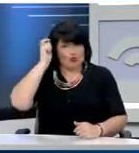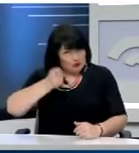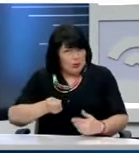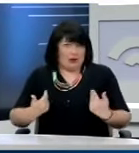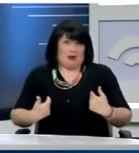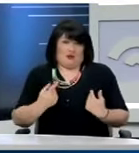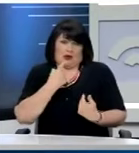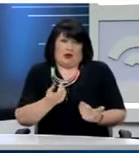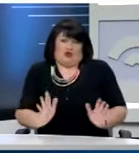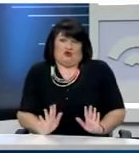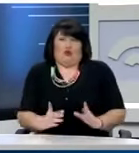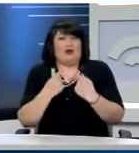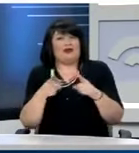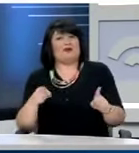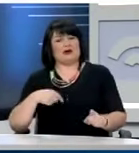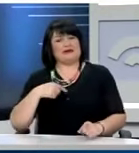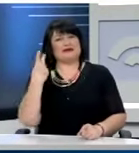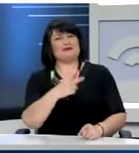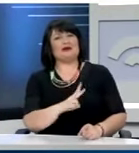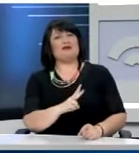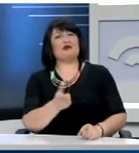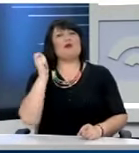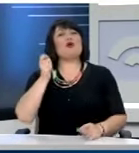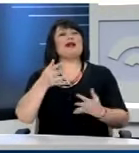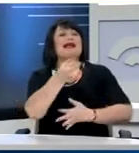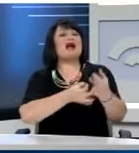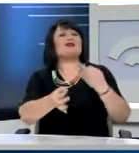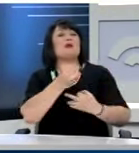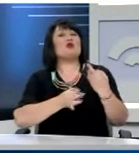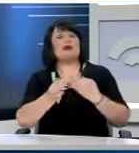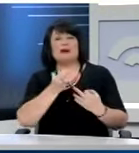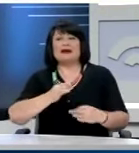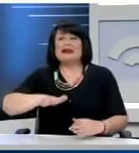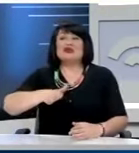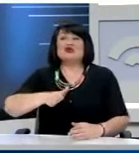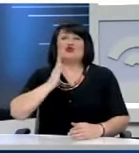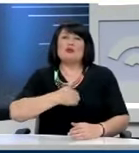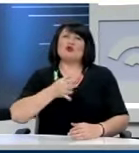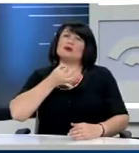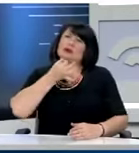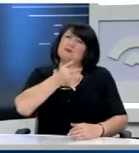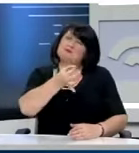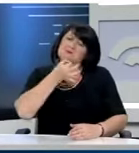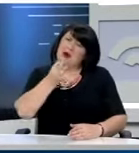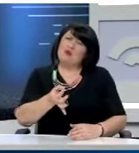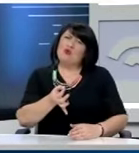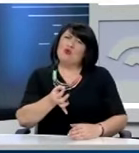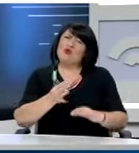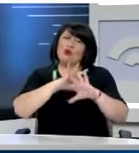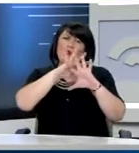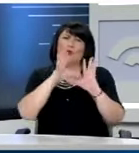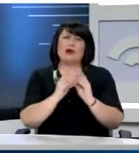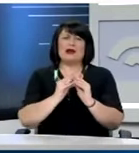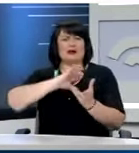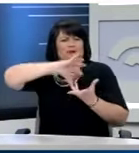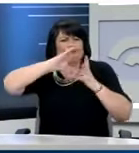αυτό, και μια διαφορετική στάση σε ό,τι αφορά τον πολιτικό τους λόγο. Ενδεχομένως θα μπορούσε κανείς να μιλήσει για μια ολική